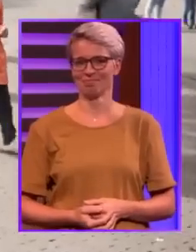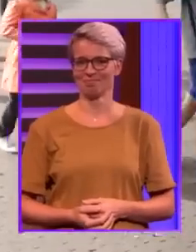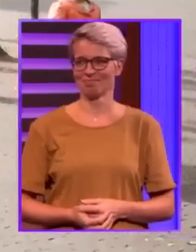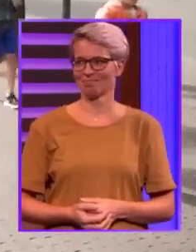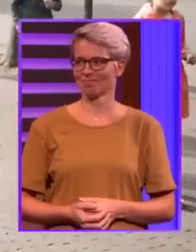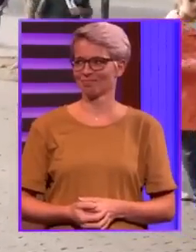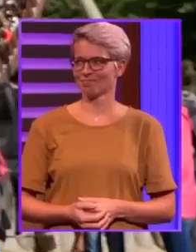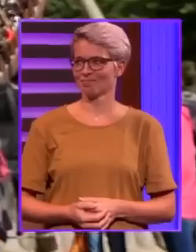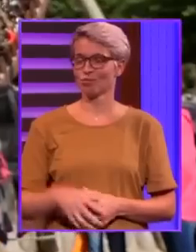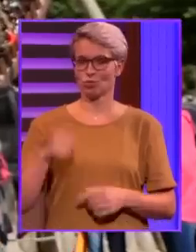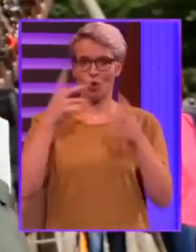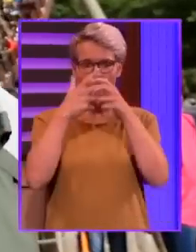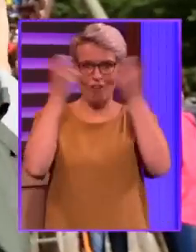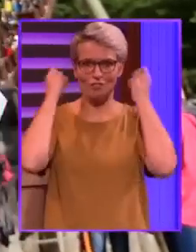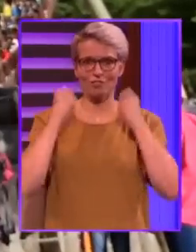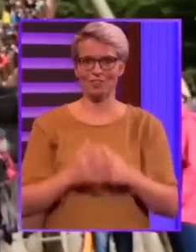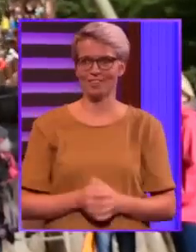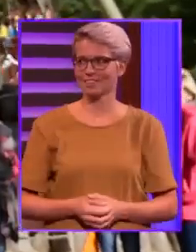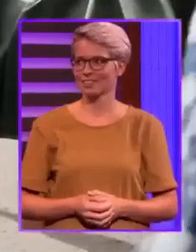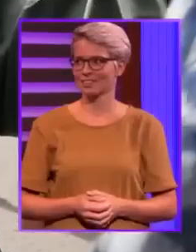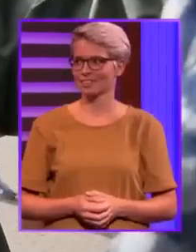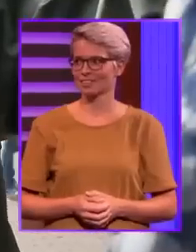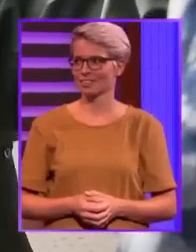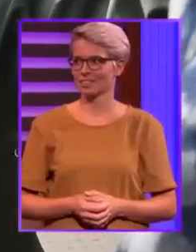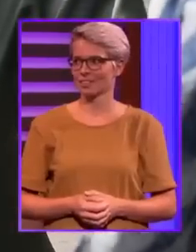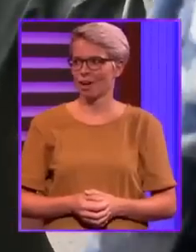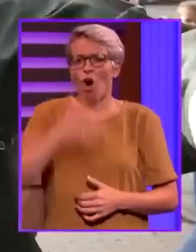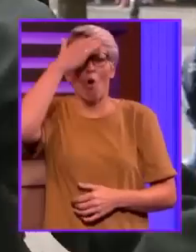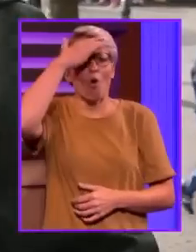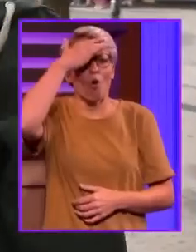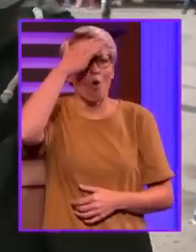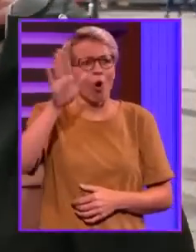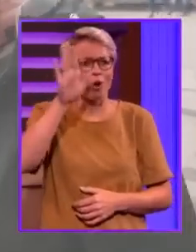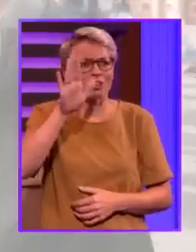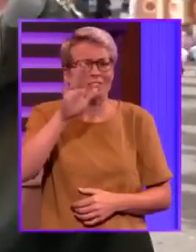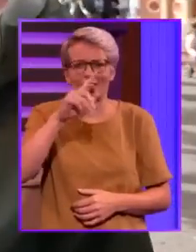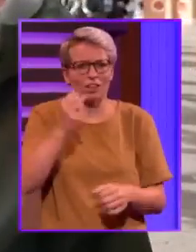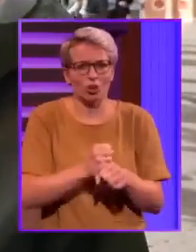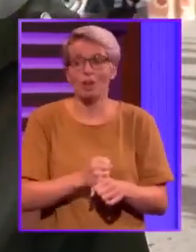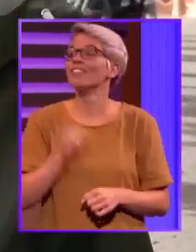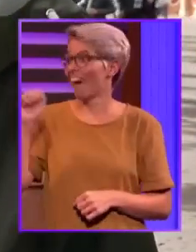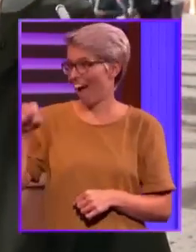Gaat de blinddoek af? Ja. En... Oh, mijn god. Nee, toch? Ja.